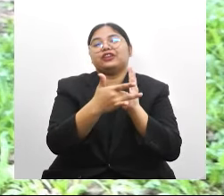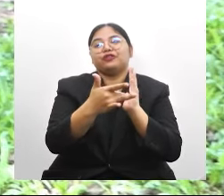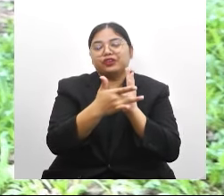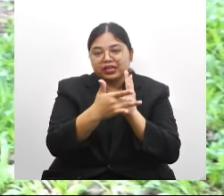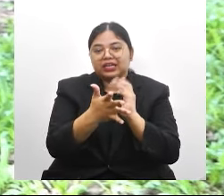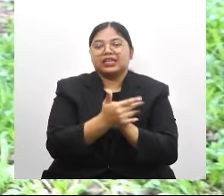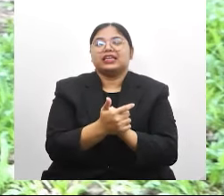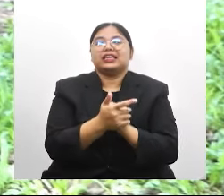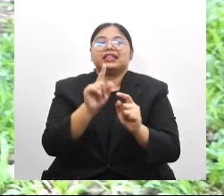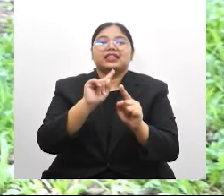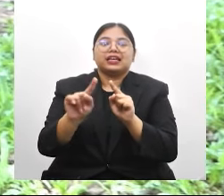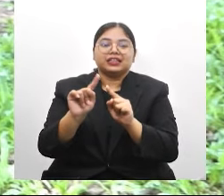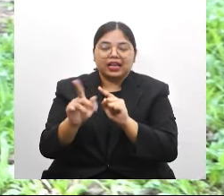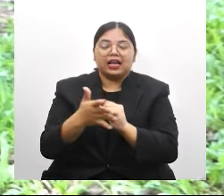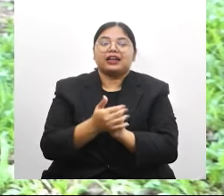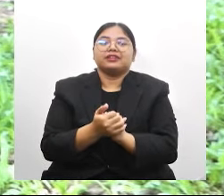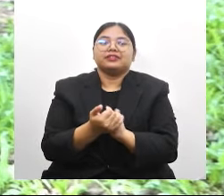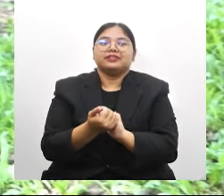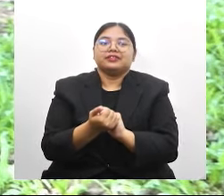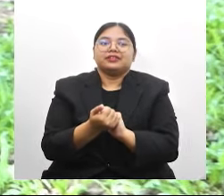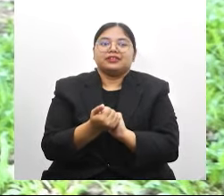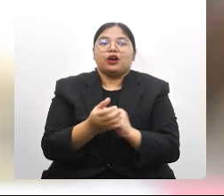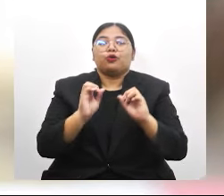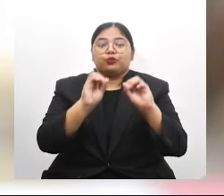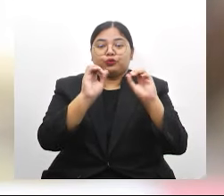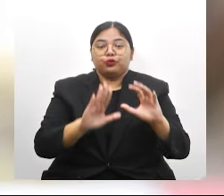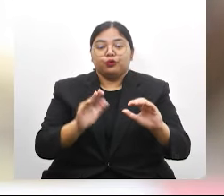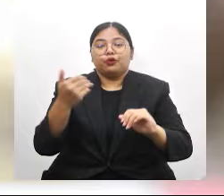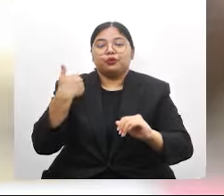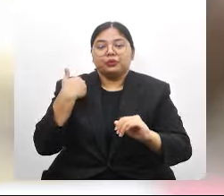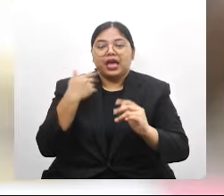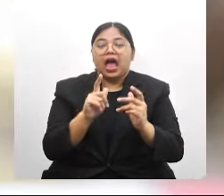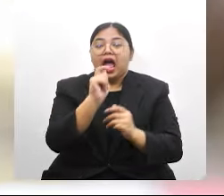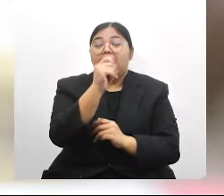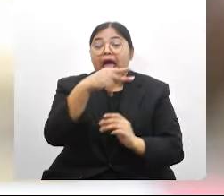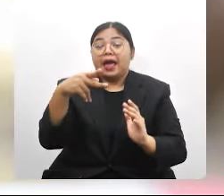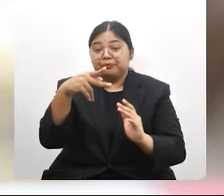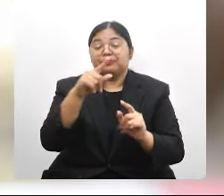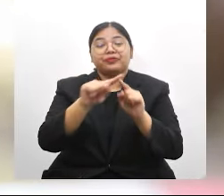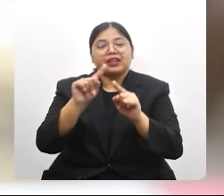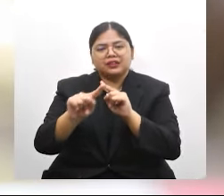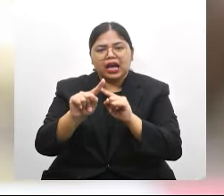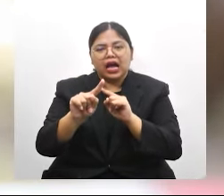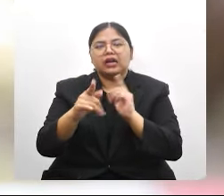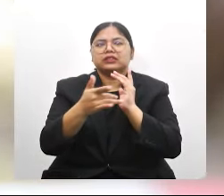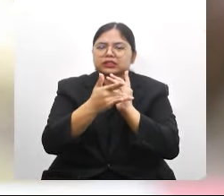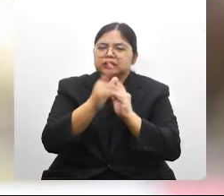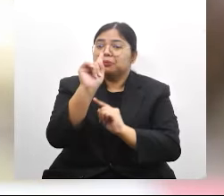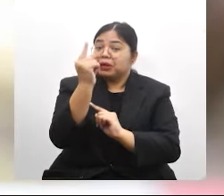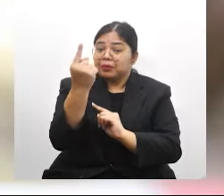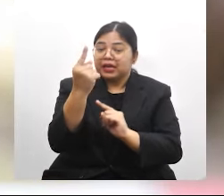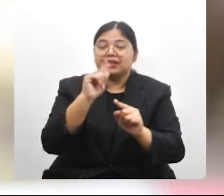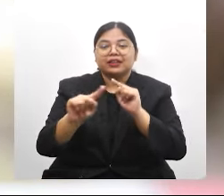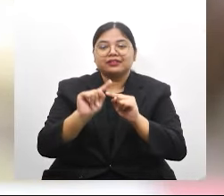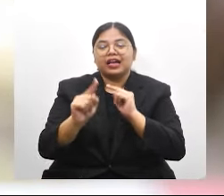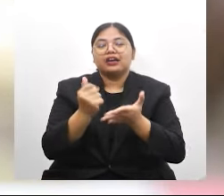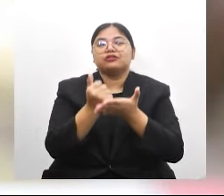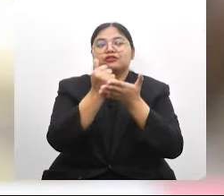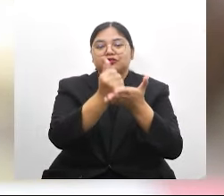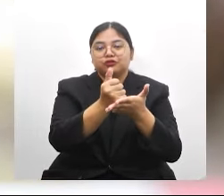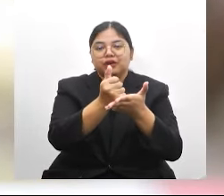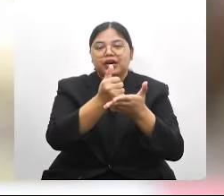innovationนะคะในส่วนนี้คุณครูก็จะต้องใช้แอปพลิเคชันหรือว่าใช้สื่อเทคโนโลยีใหม่ๆนะคะในการที่จะขับ